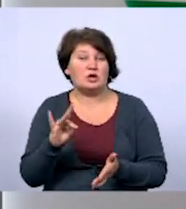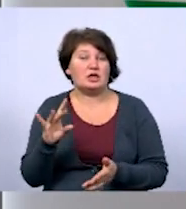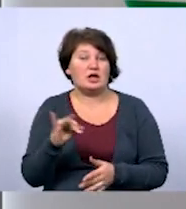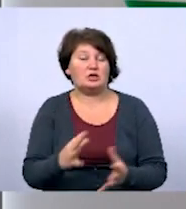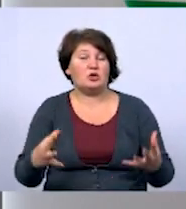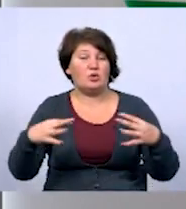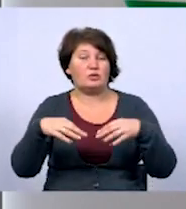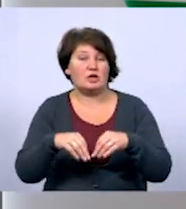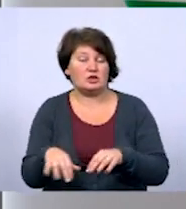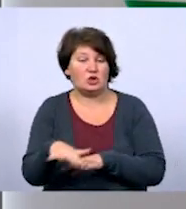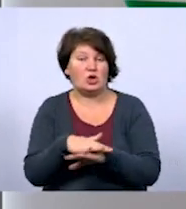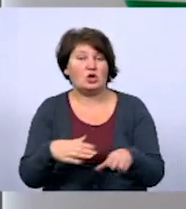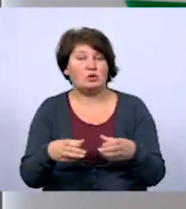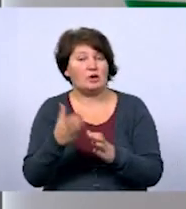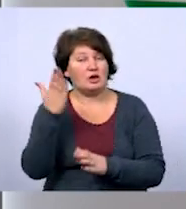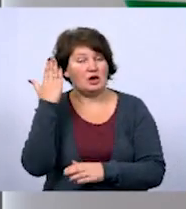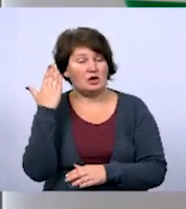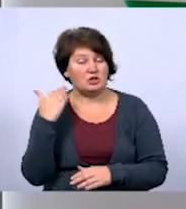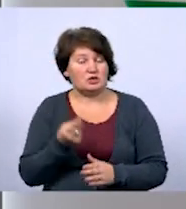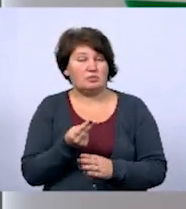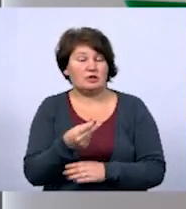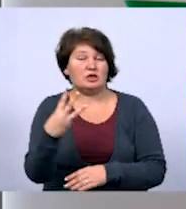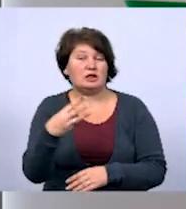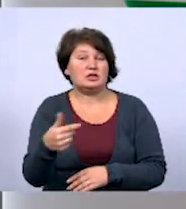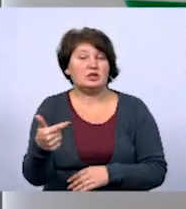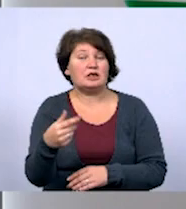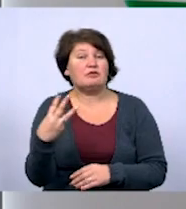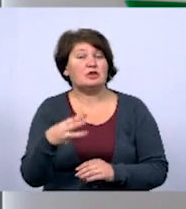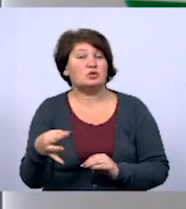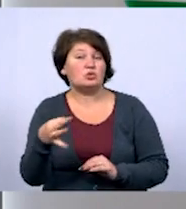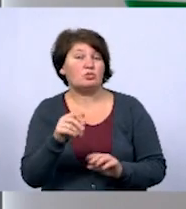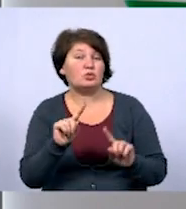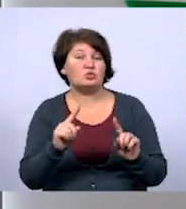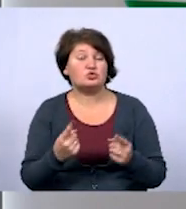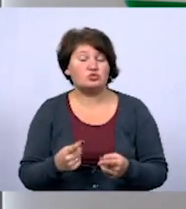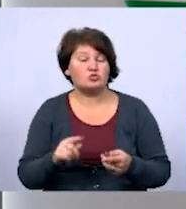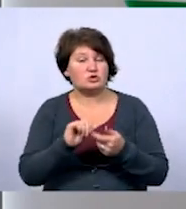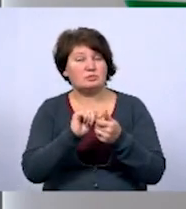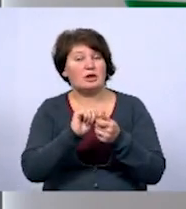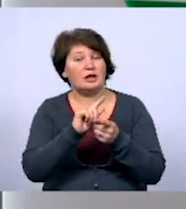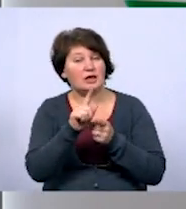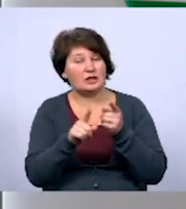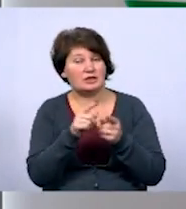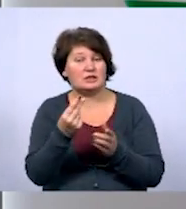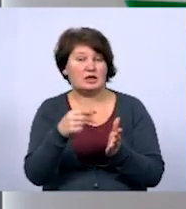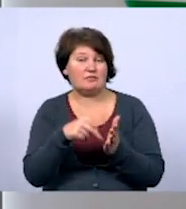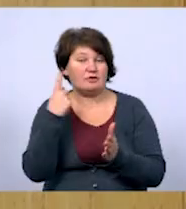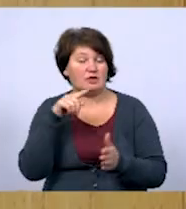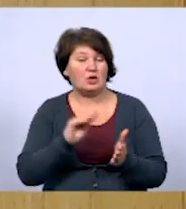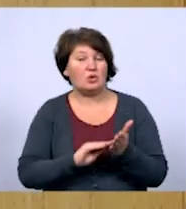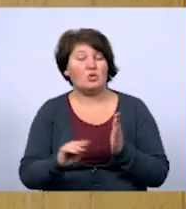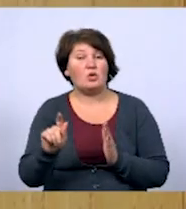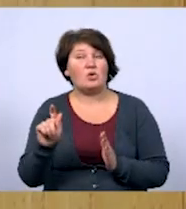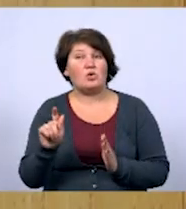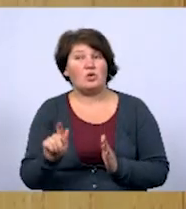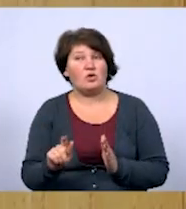громади. Нагадаю, раніше люди платили за воду 30 гривень 30 копійок. Чому змінились тарифи, знає Тетяна Коліковська.